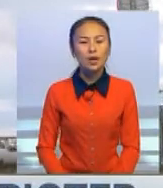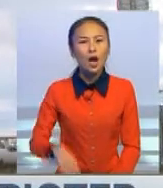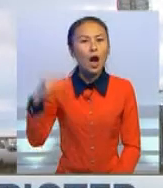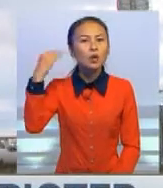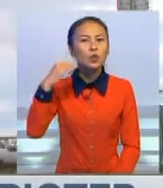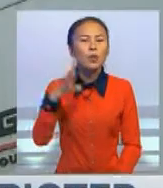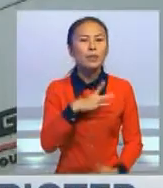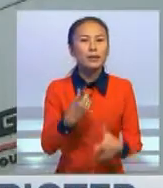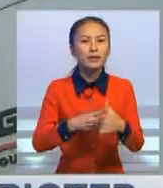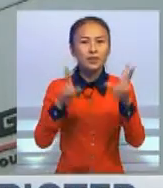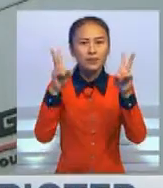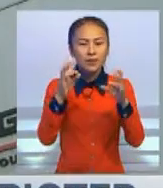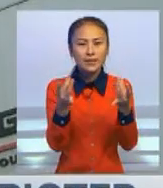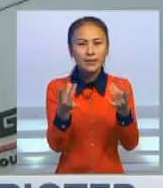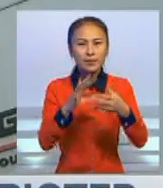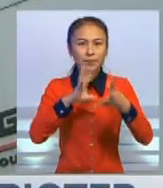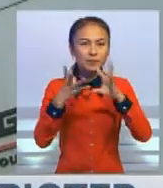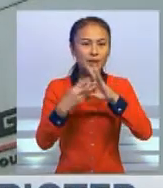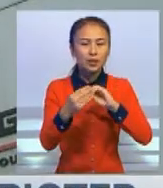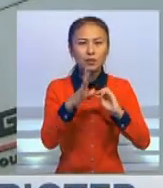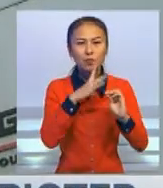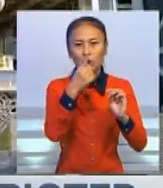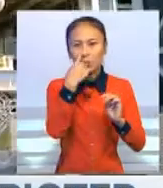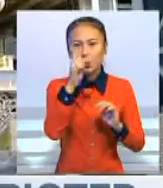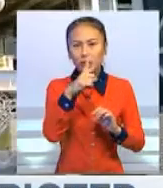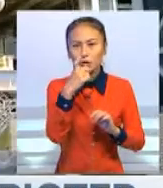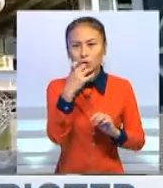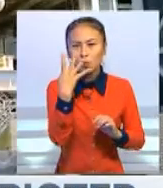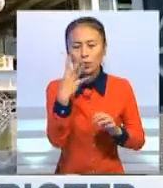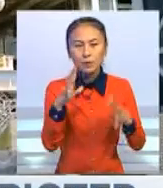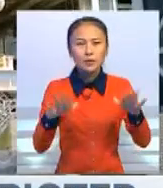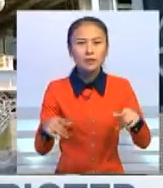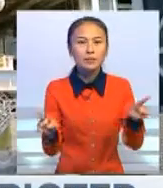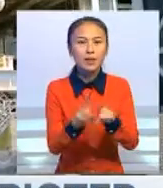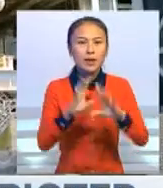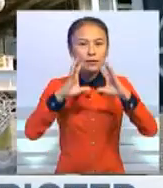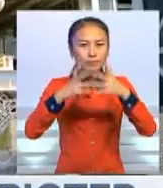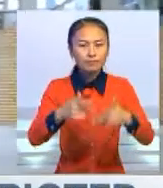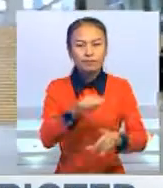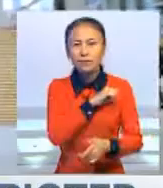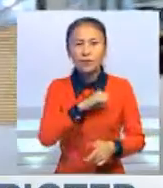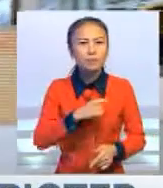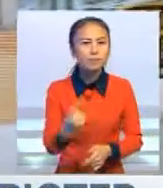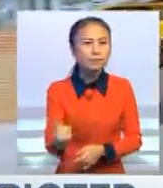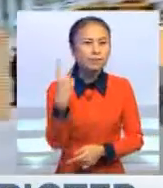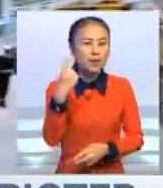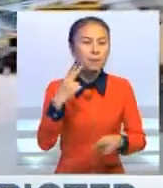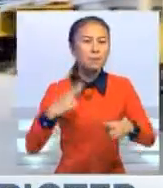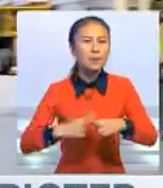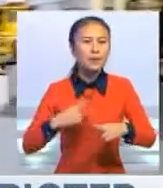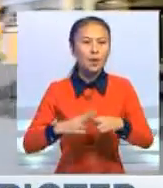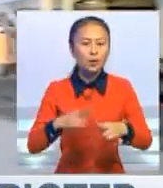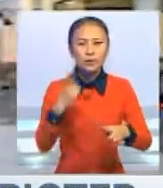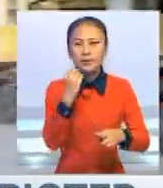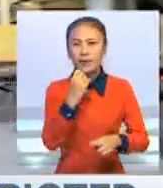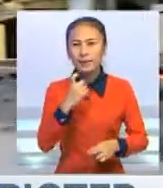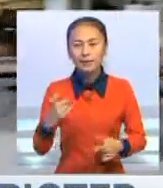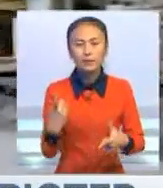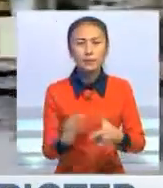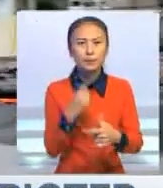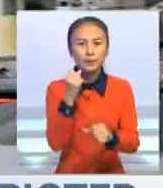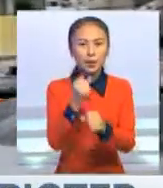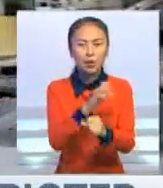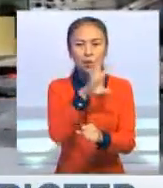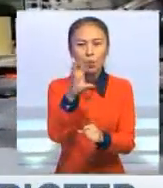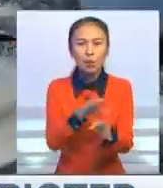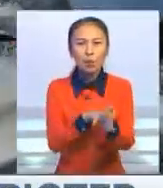Ақтөбе ферроқорытпа зауытындағы номері 4-ші цехтің әлемде әзірге баламасы жоқ. Металлургтер цех дегенмен бұл